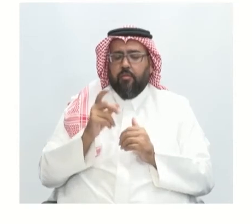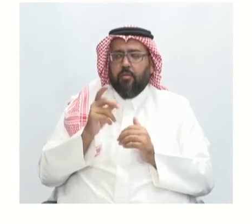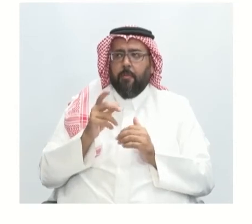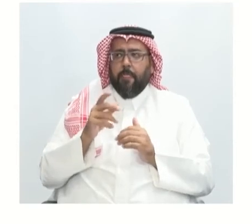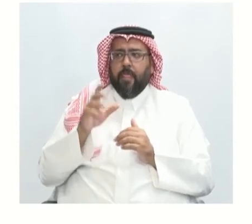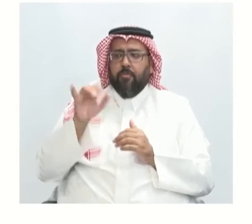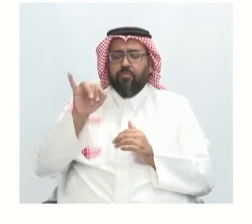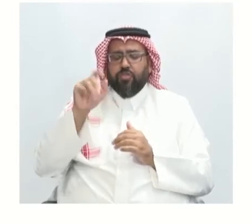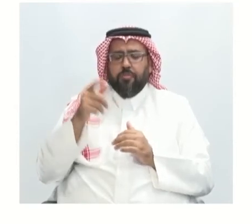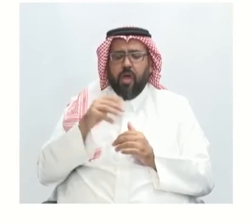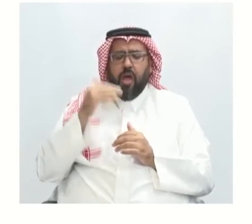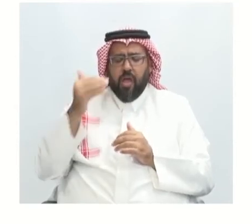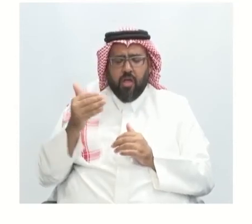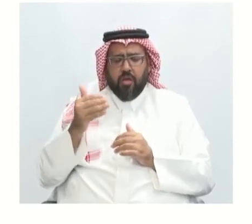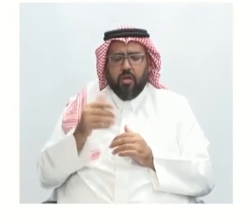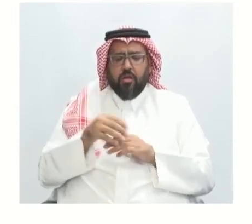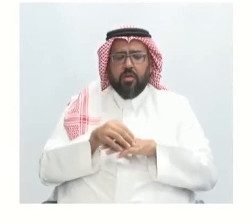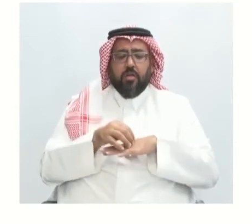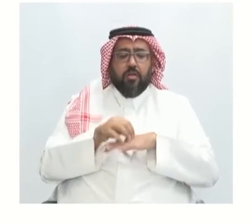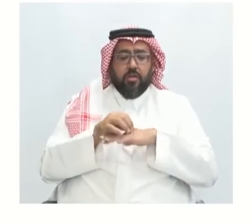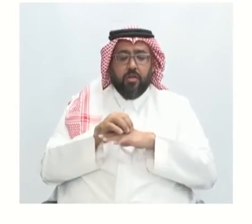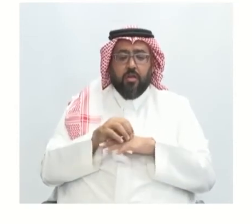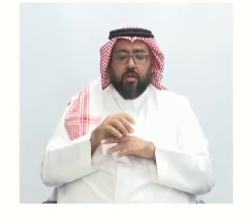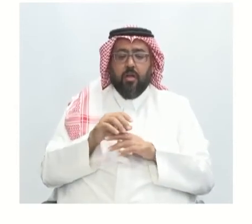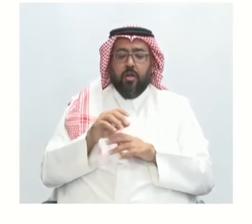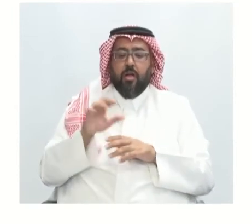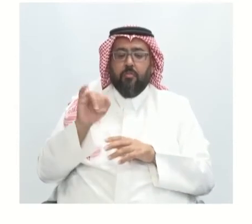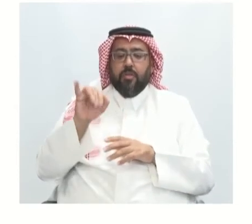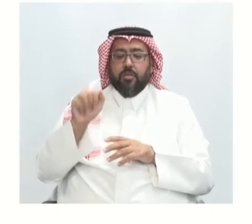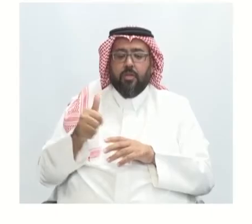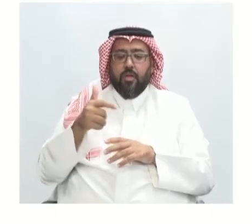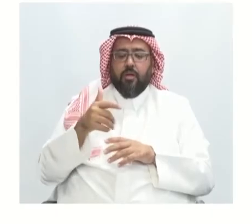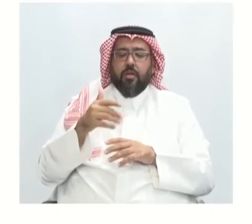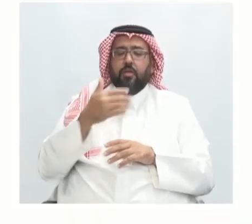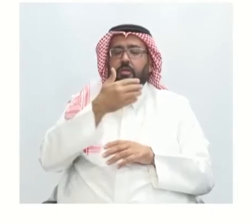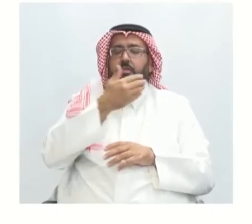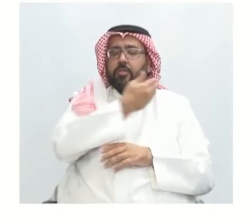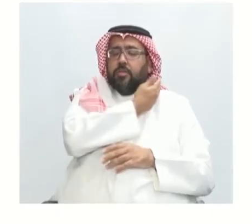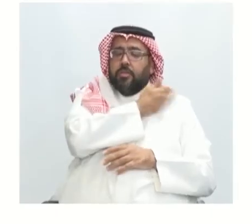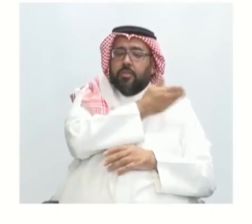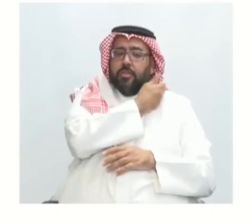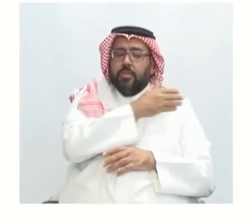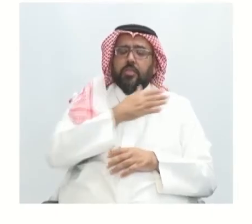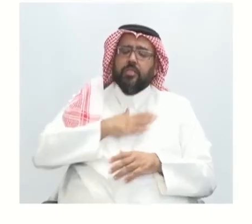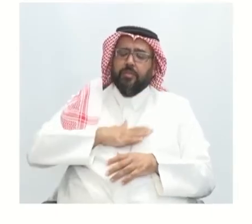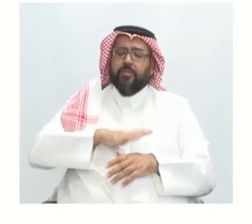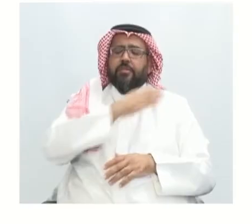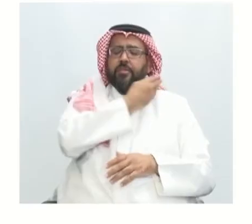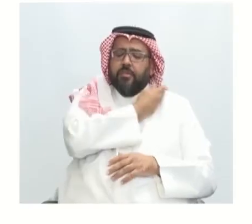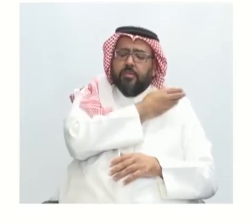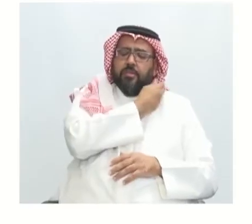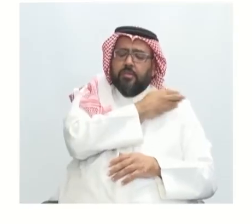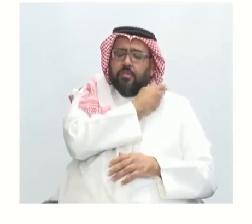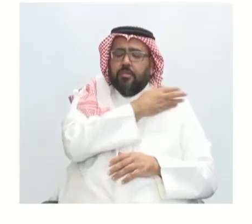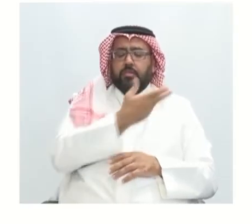يا استاذ المصيبه من علامات الخير بالعبد نعم لان المصائب تكفر الذنوب اذا صبر الانسان